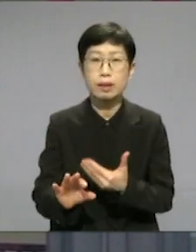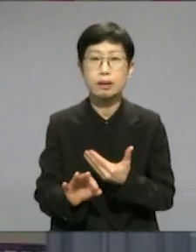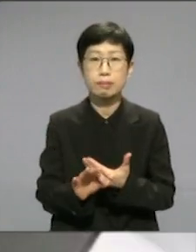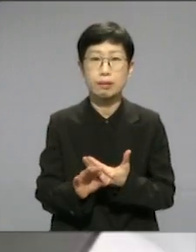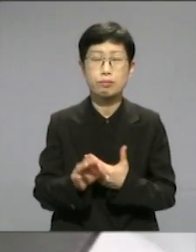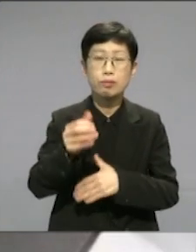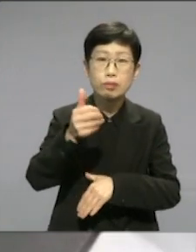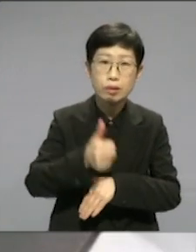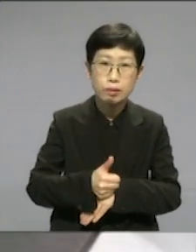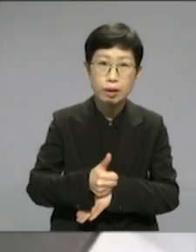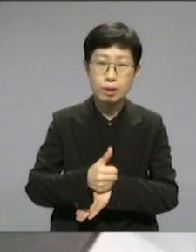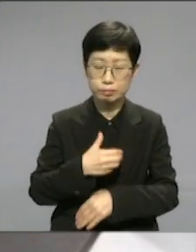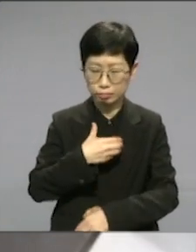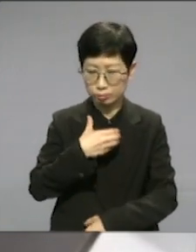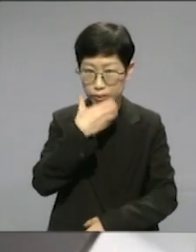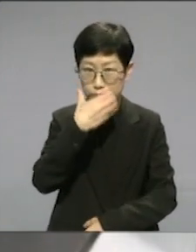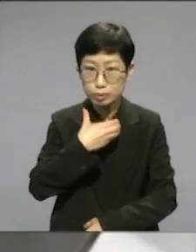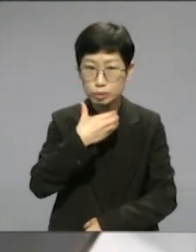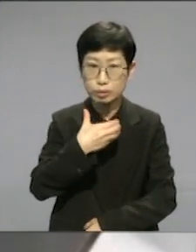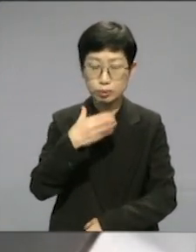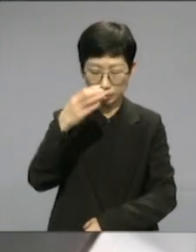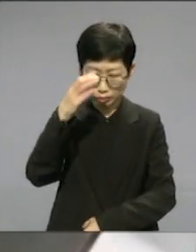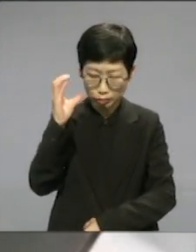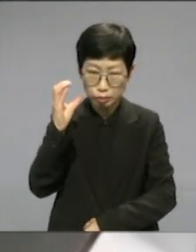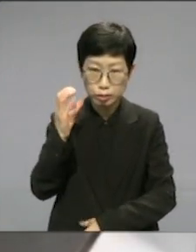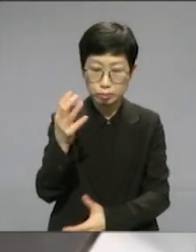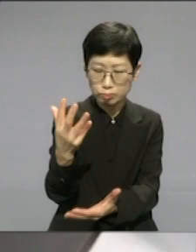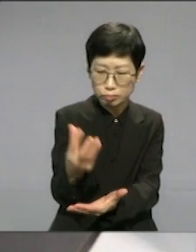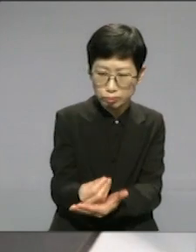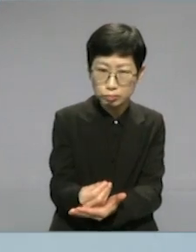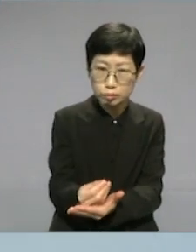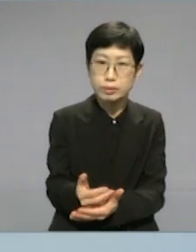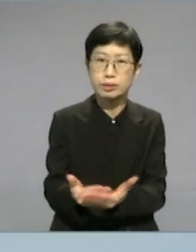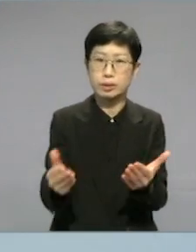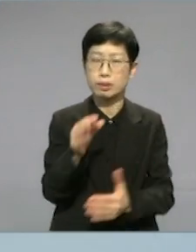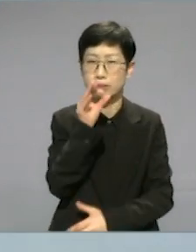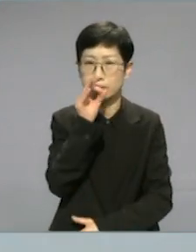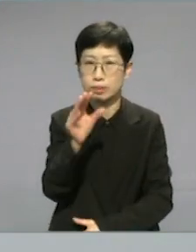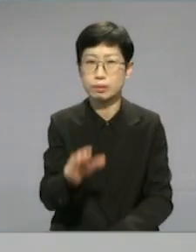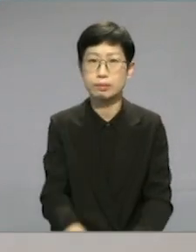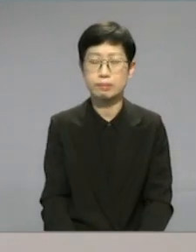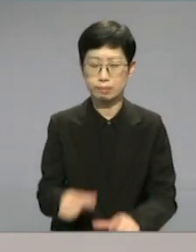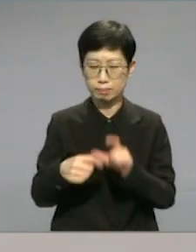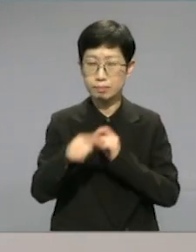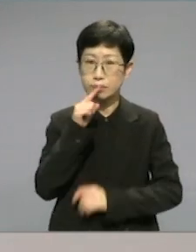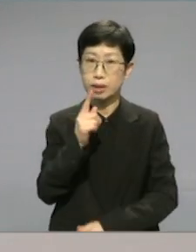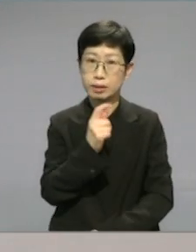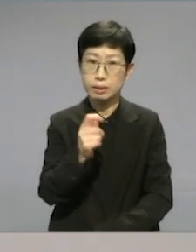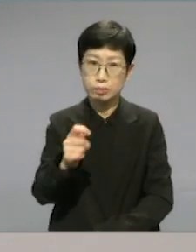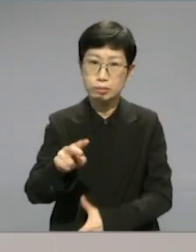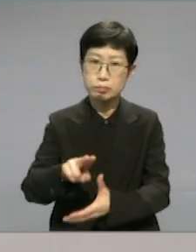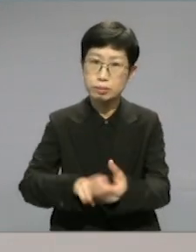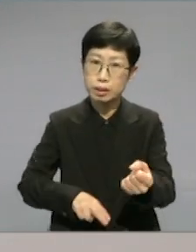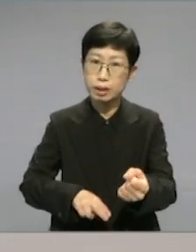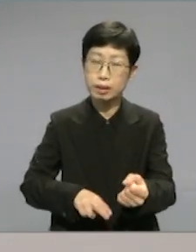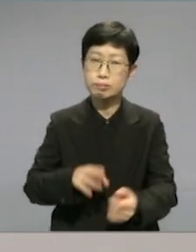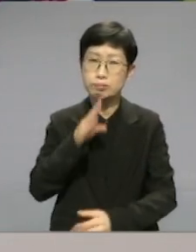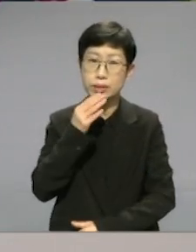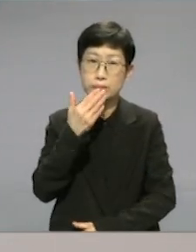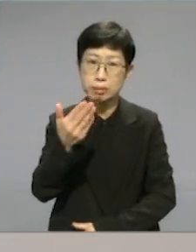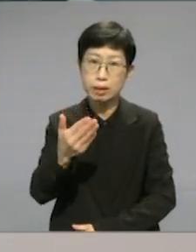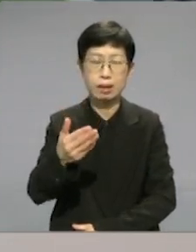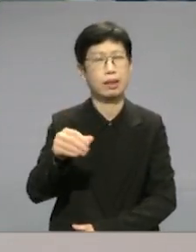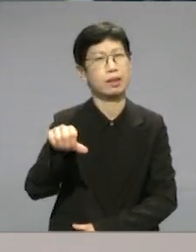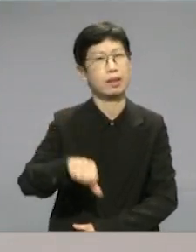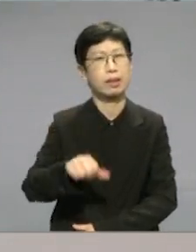경우 구글이나 애플 등은 앱스토어에서 틱톡 제공이 금지됩니다. 일각에서는 틱톡 매각이 실제로 이뤄질